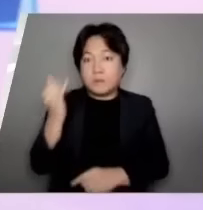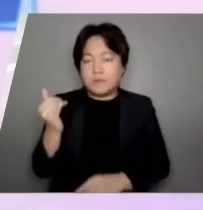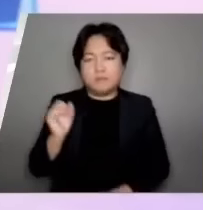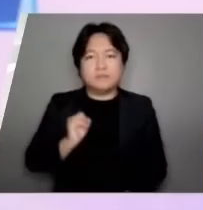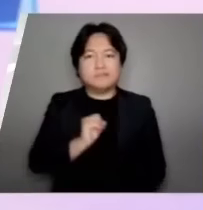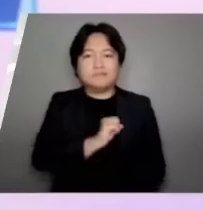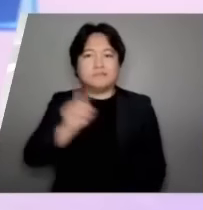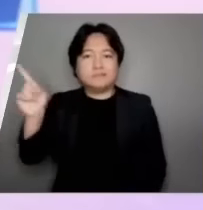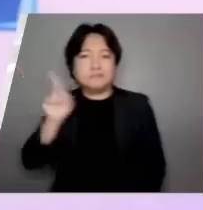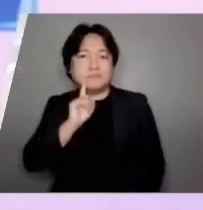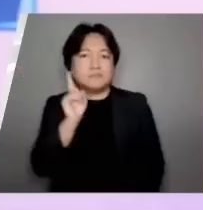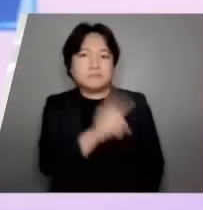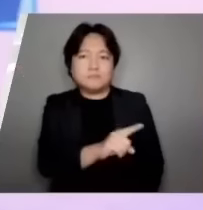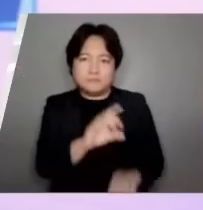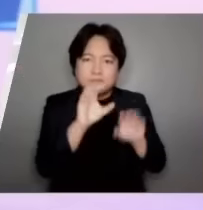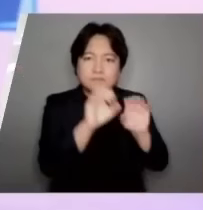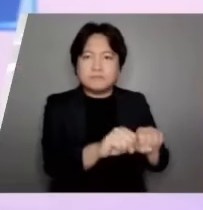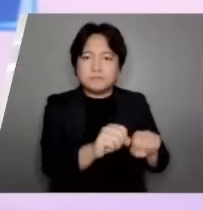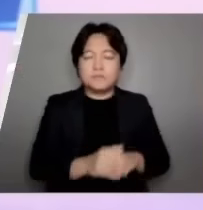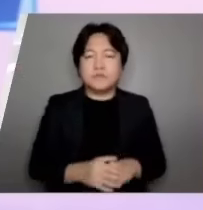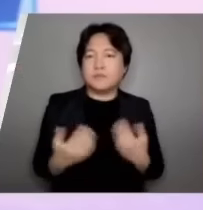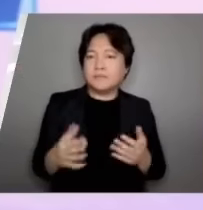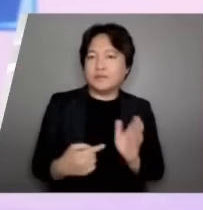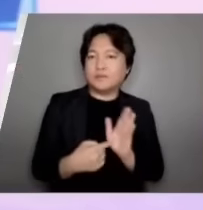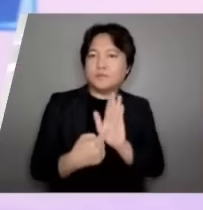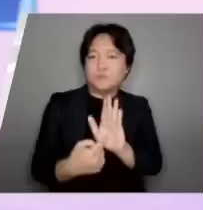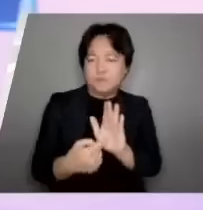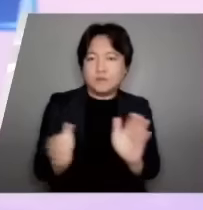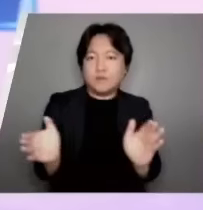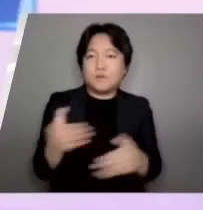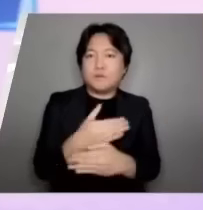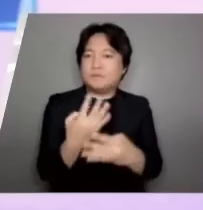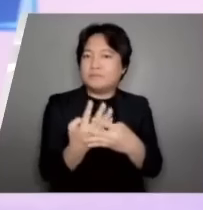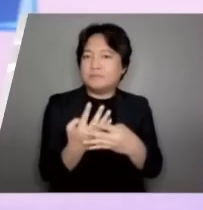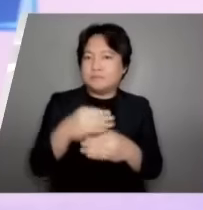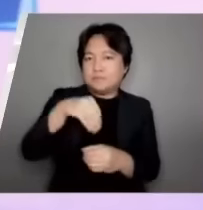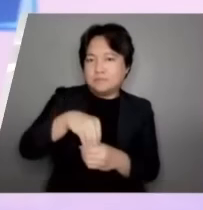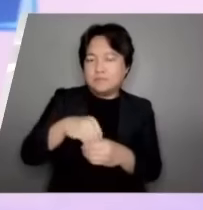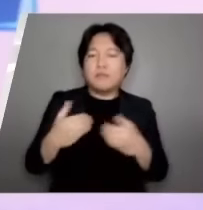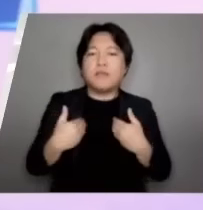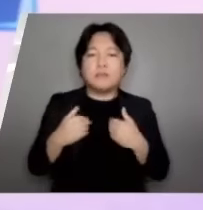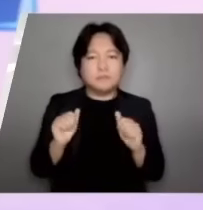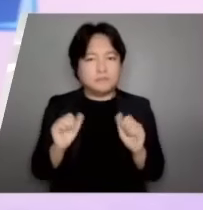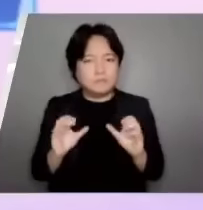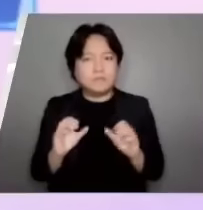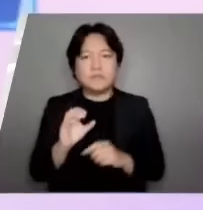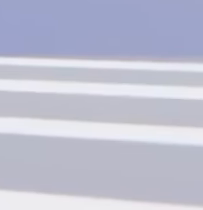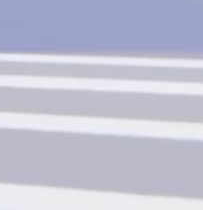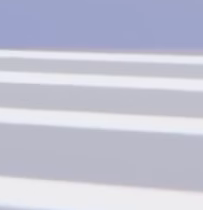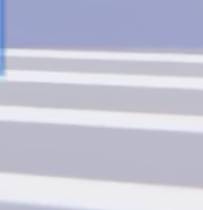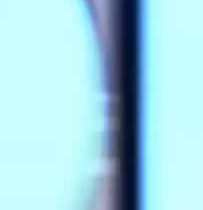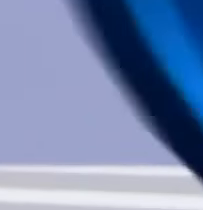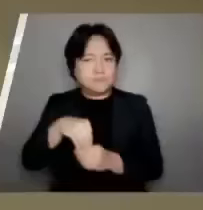magiging detention facility ni Guo na may aircon at sariling banyo. Saksi, si JP